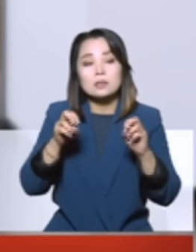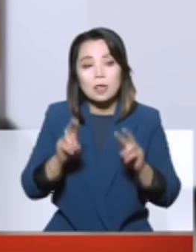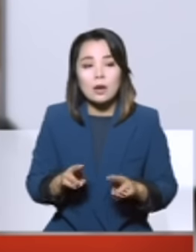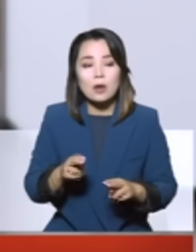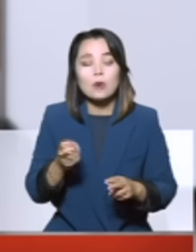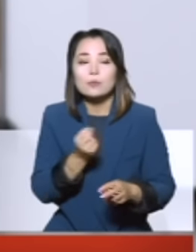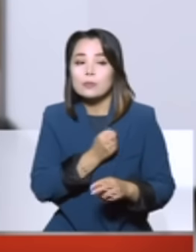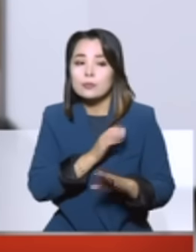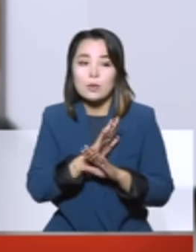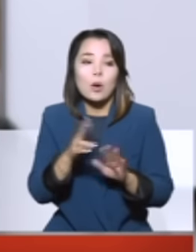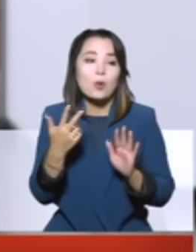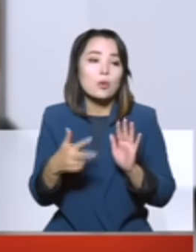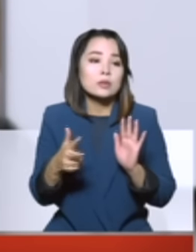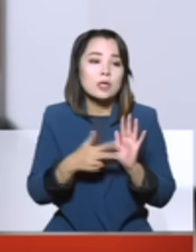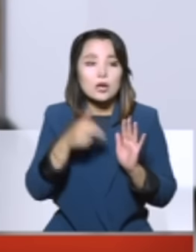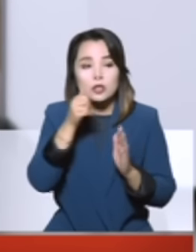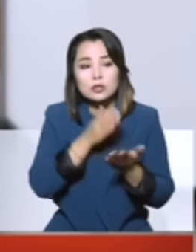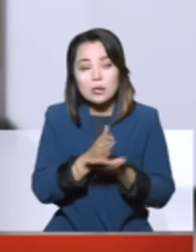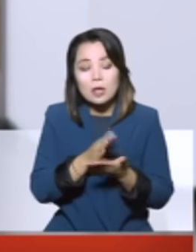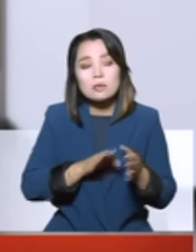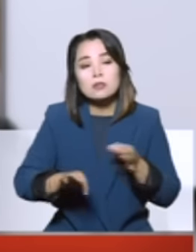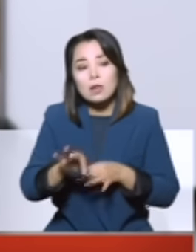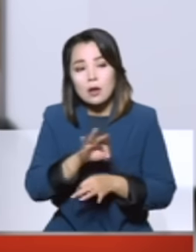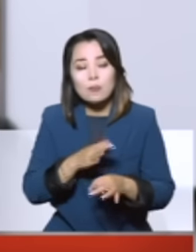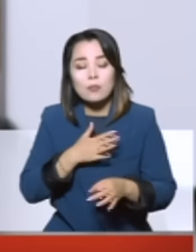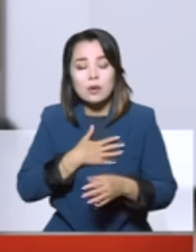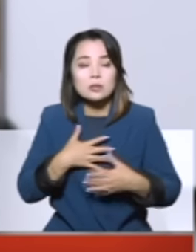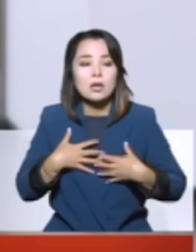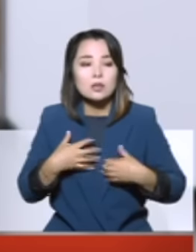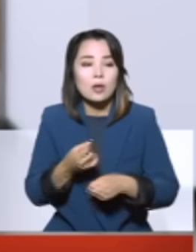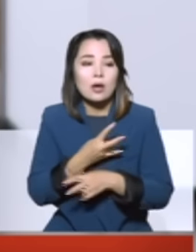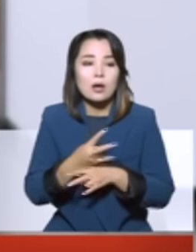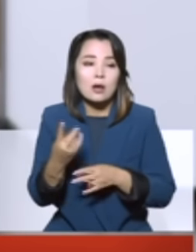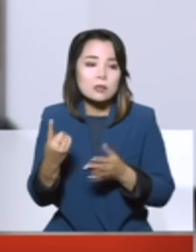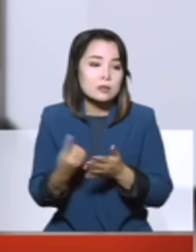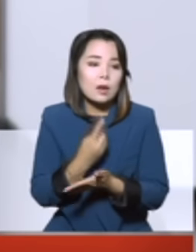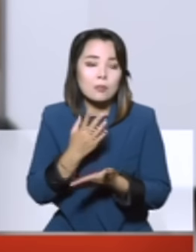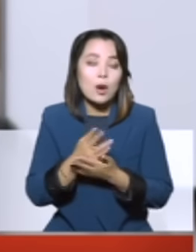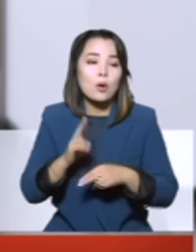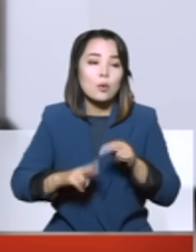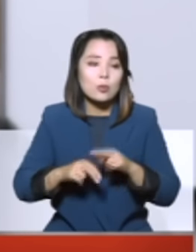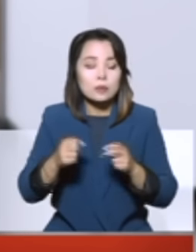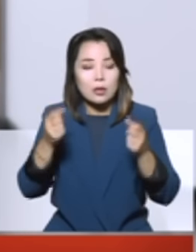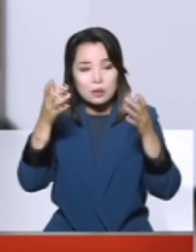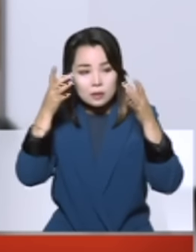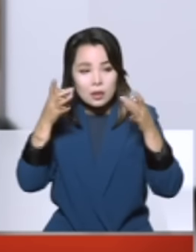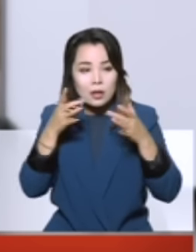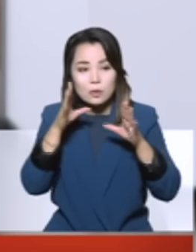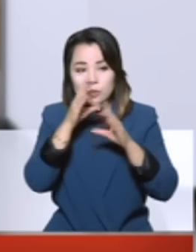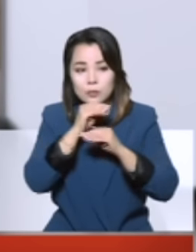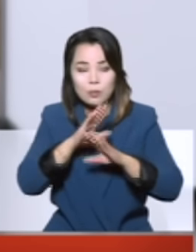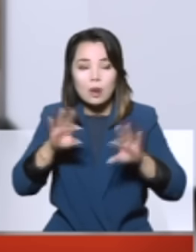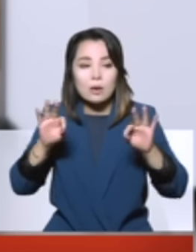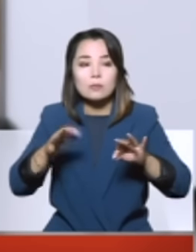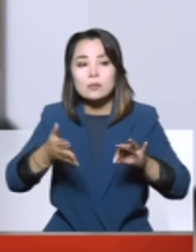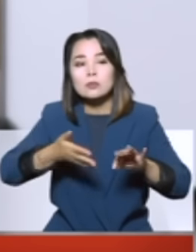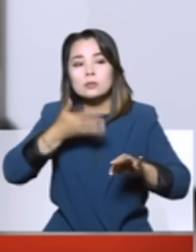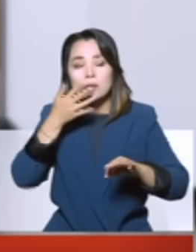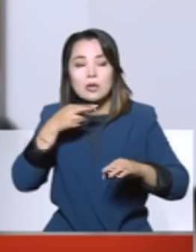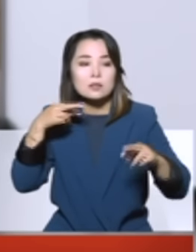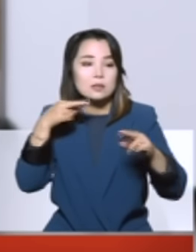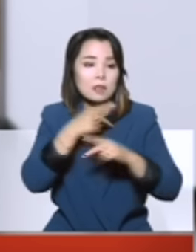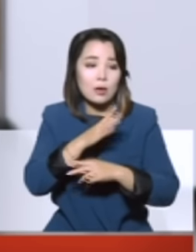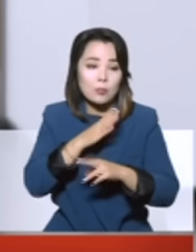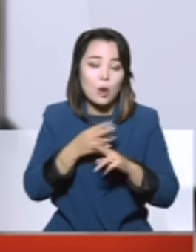өкінген емеспін. 38 жыл жұмыс істеп жүріп, бір рет денсаулығыма қатты зиян келді. Құрылыс кезінде қорғаныш бетпердесін кимей, бояғыштардың есінен ұшынып қалғаным